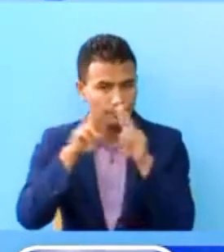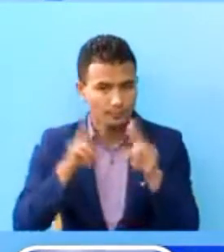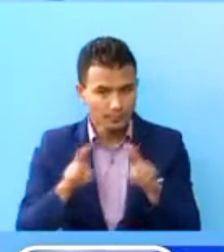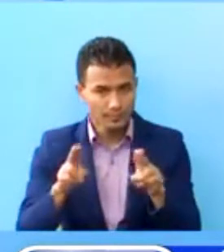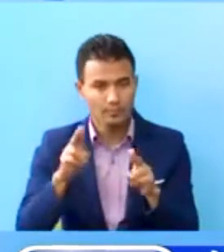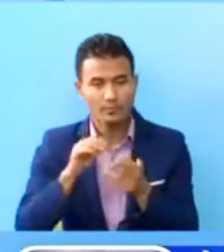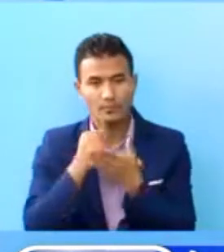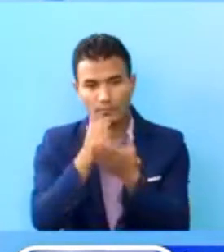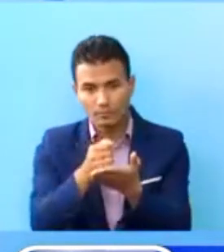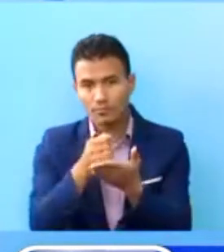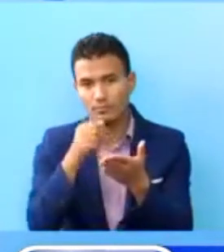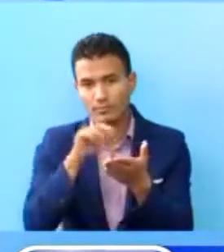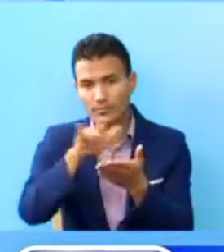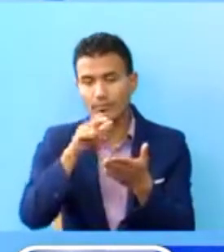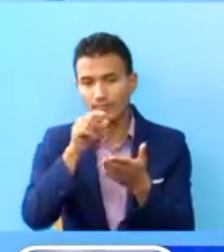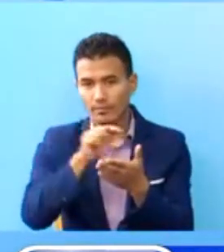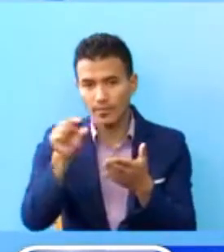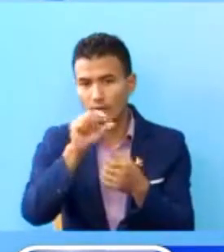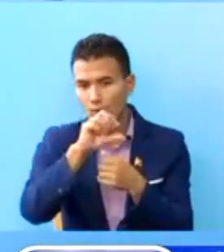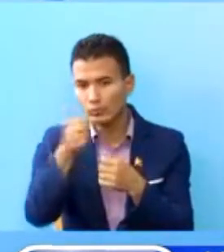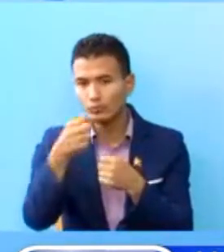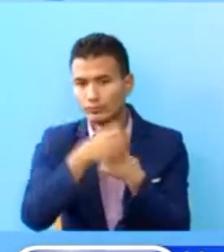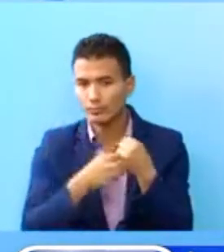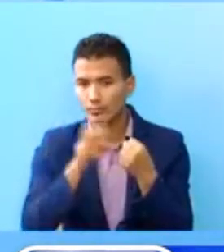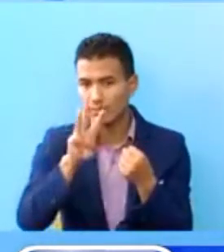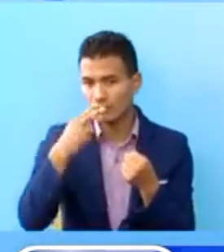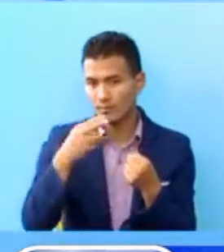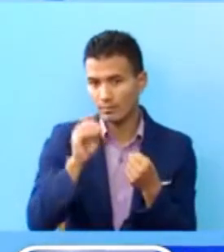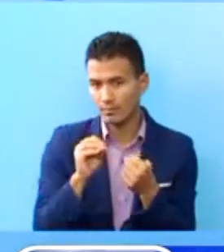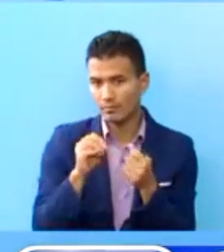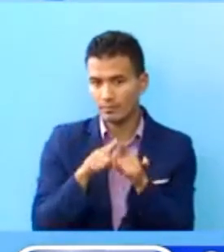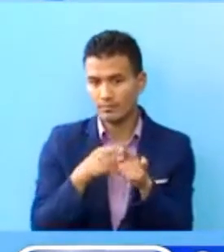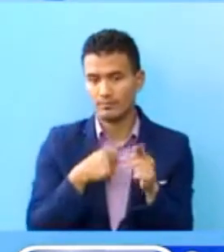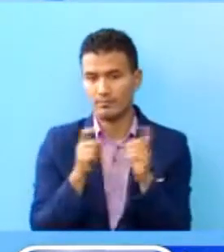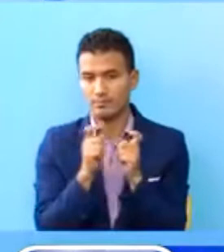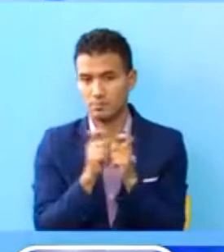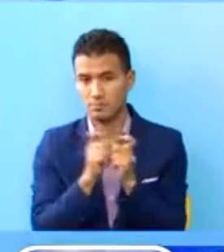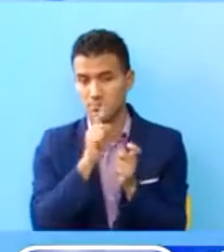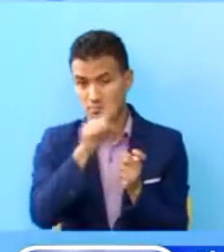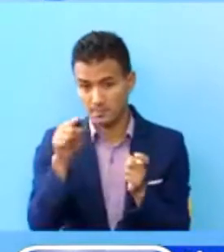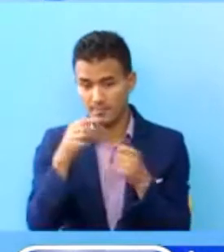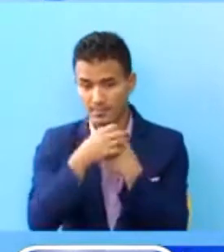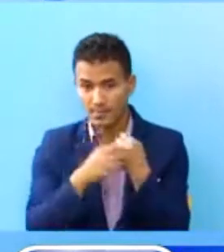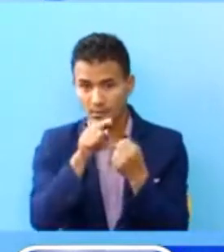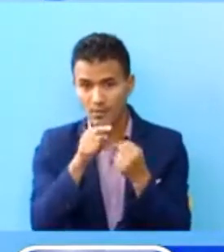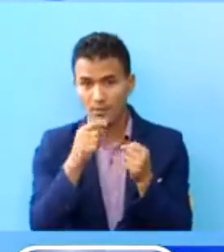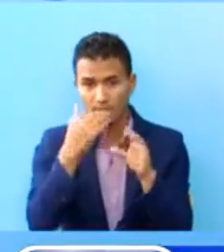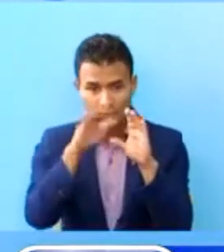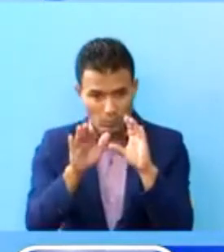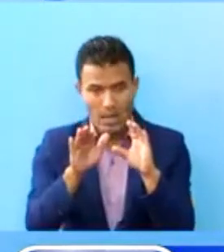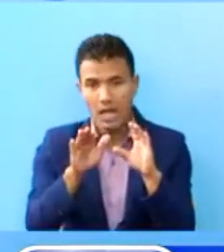फोकल पोइन्टको हिसाबले अरू देशको WHO मार्फत अरू देशसँग हामीले छलफल गरेर कुनै पनि देशमा